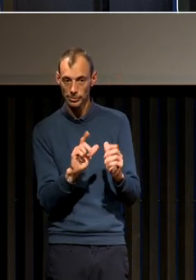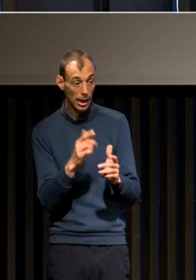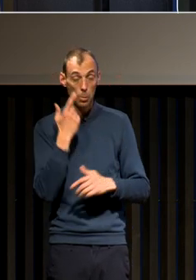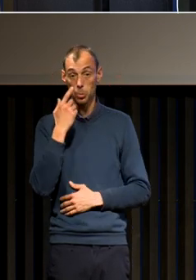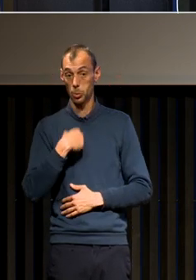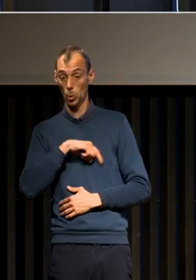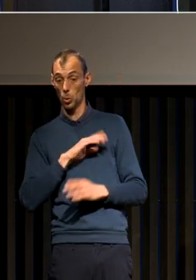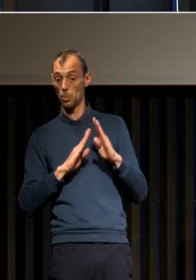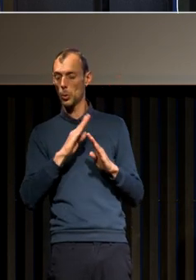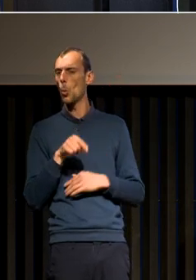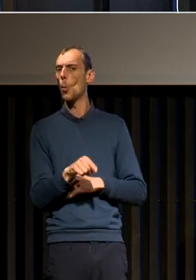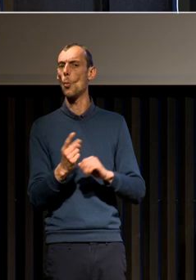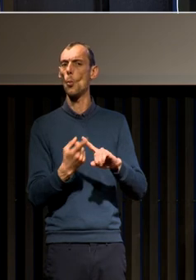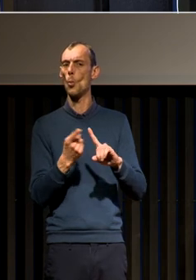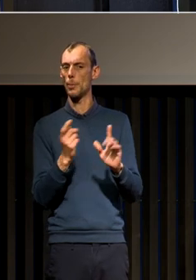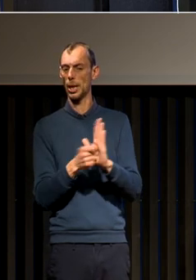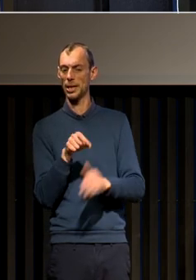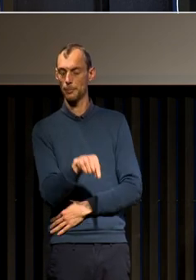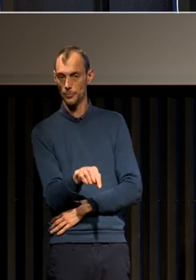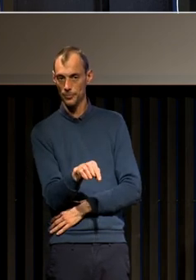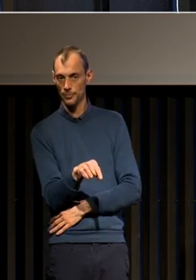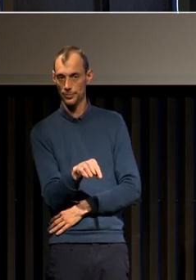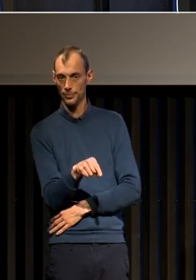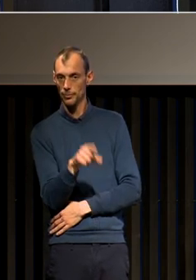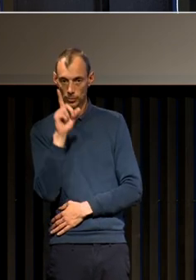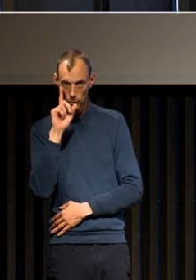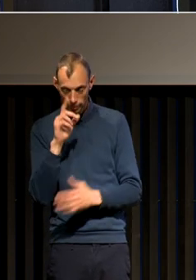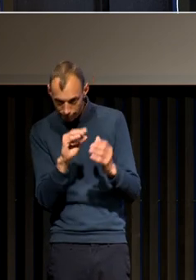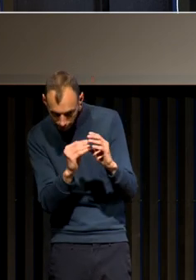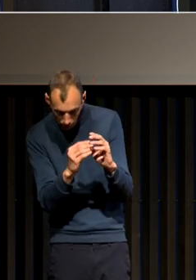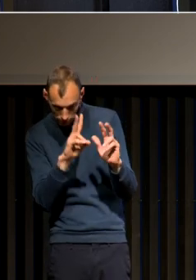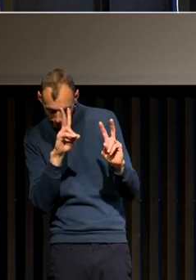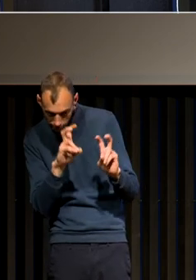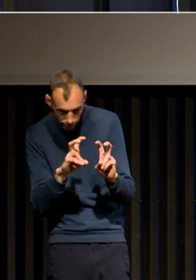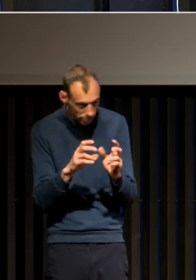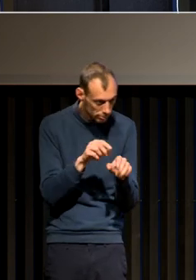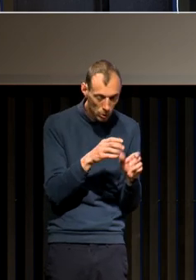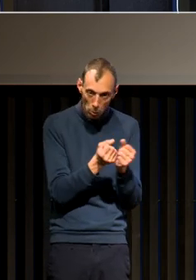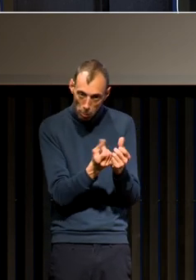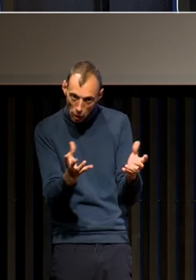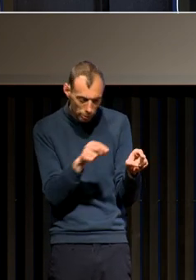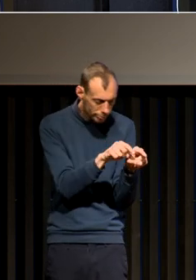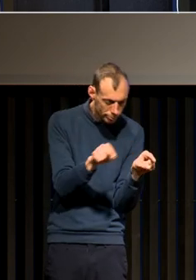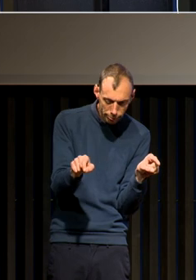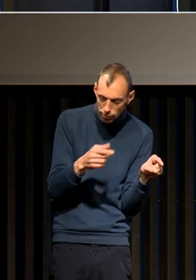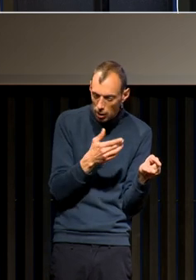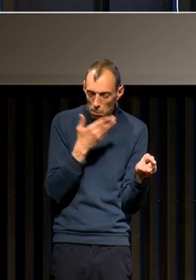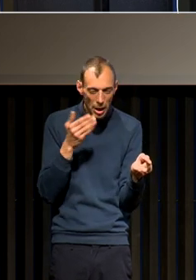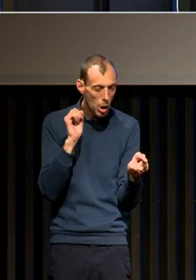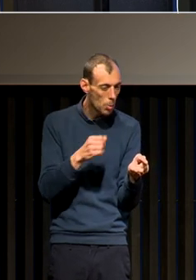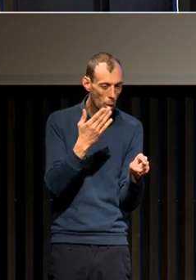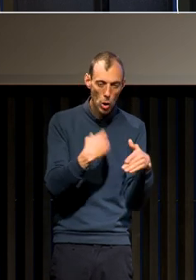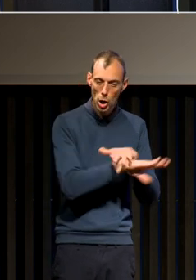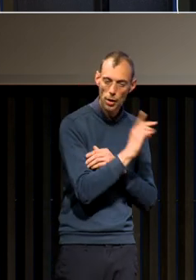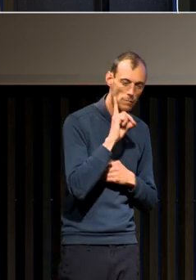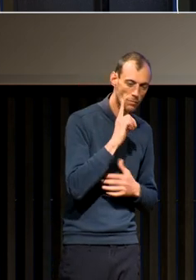de la reproduction, puisqu'ils sont censés identifier l'embryon qui aura le plus fort potentiel implantatoire, qui